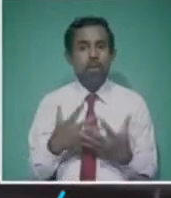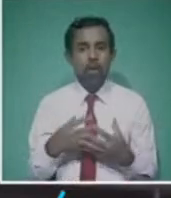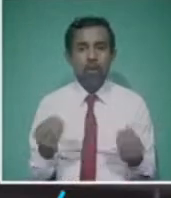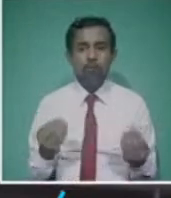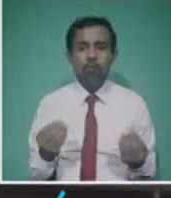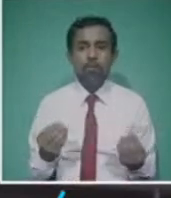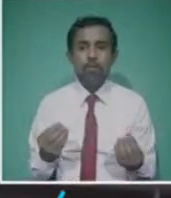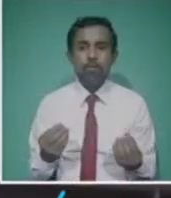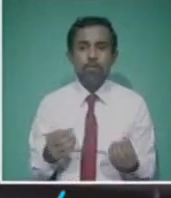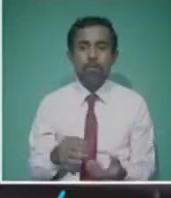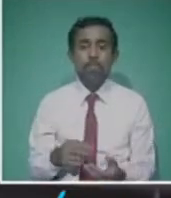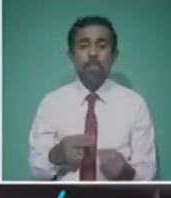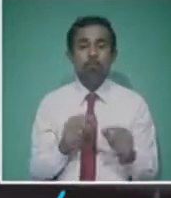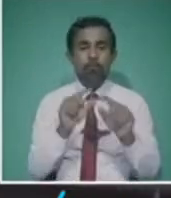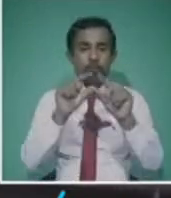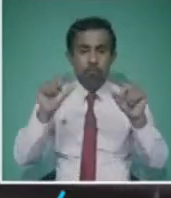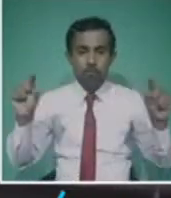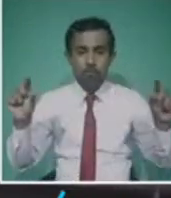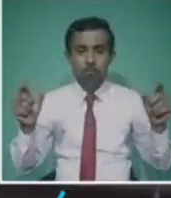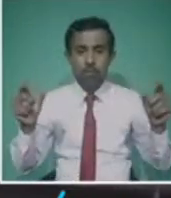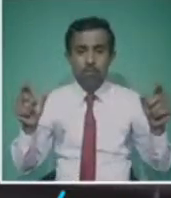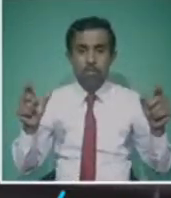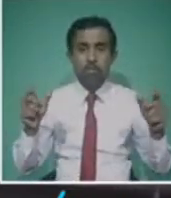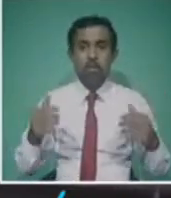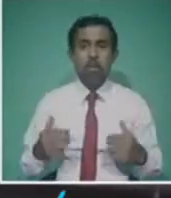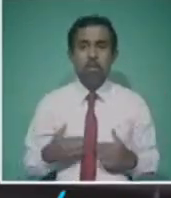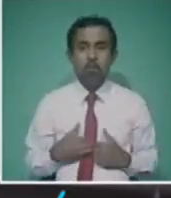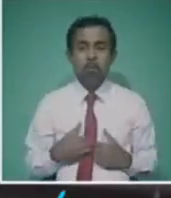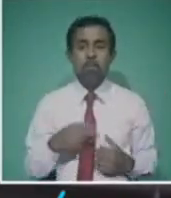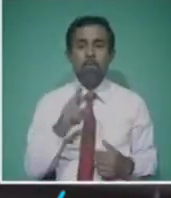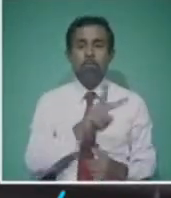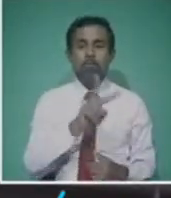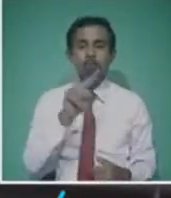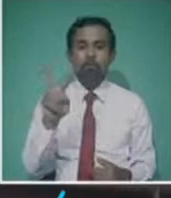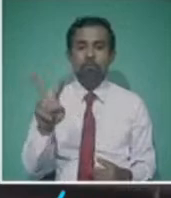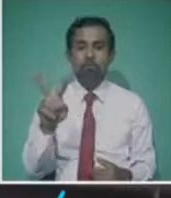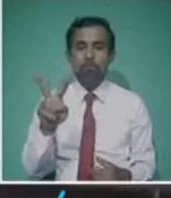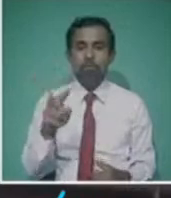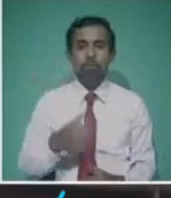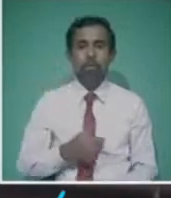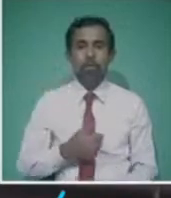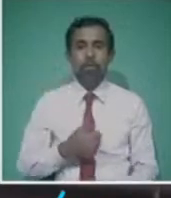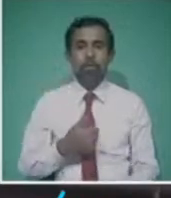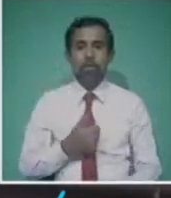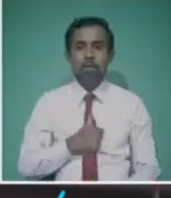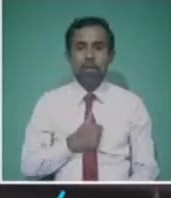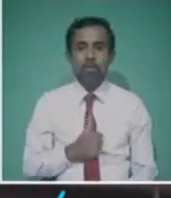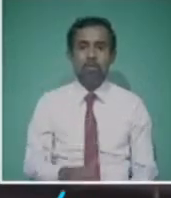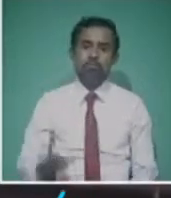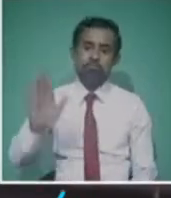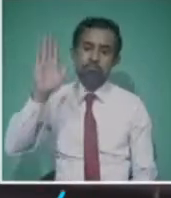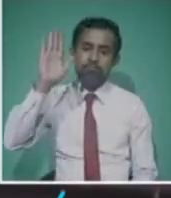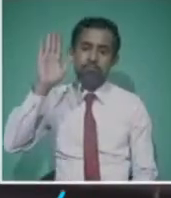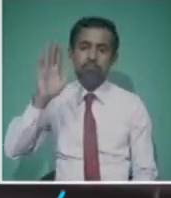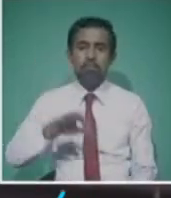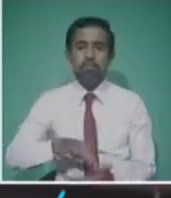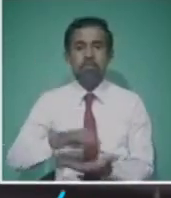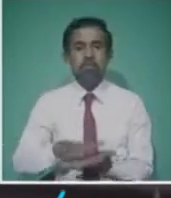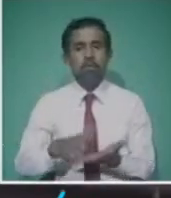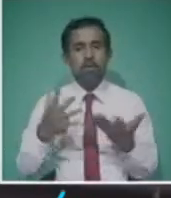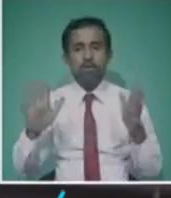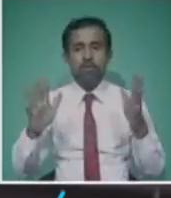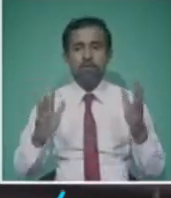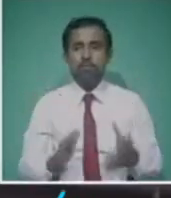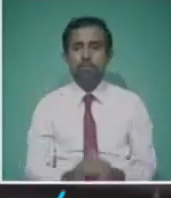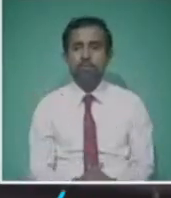अयंकरन्नट तीन वगंते हिंदम मम विसि देकट कमत्तें अत ओसवन्न तीर्णे कल इवराय